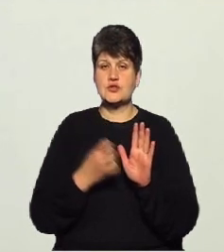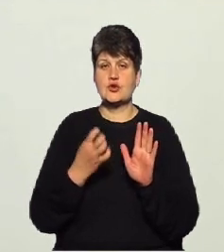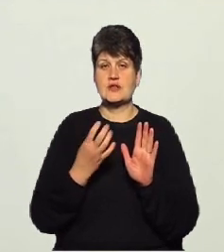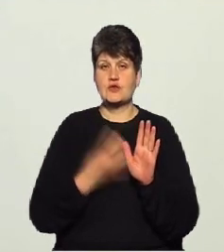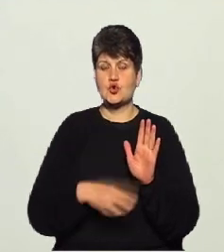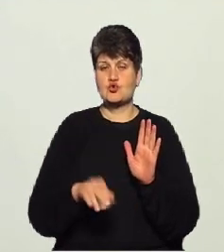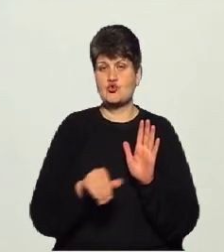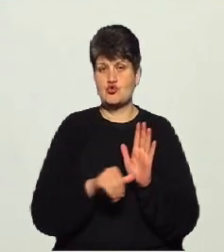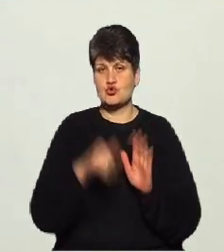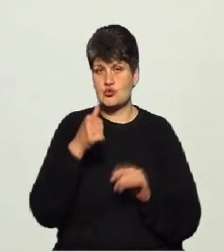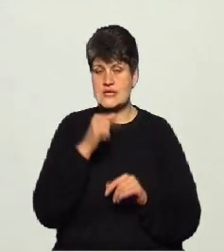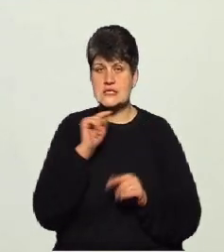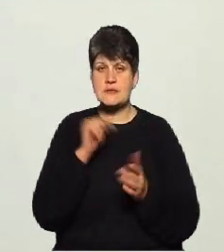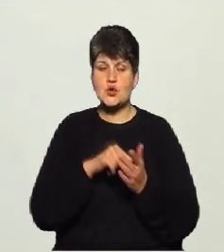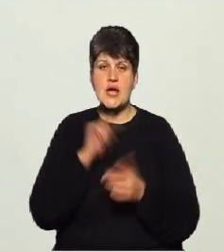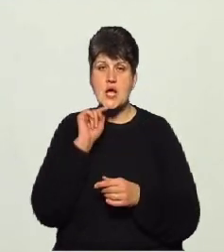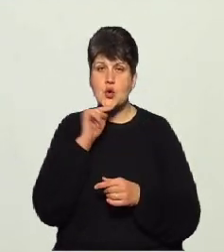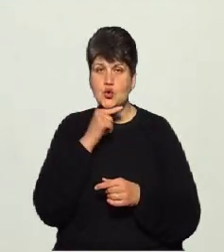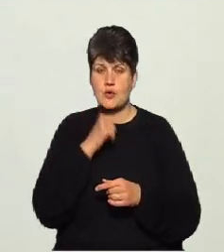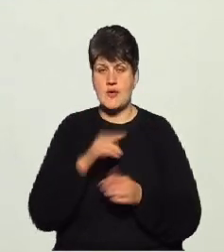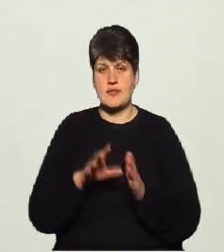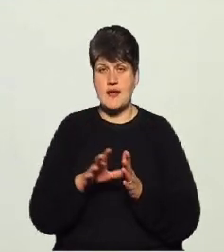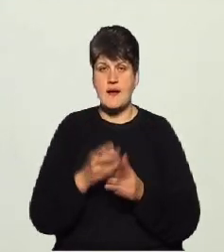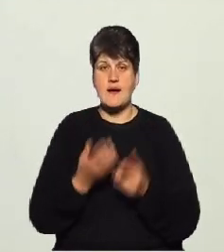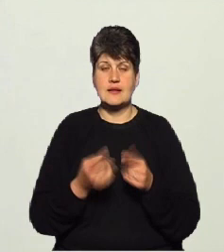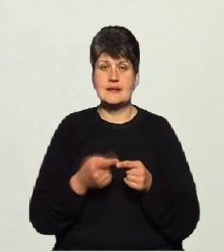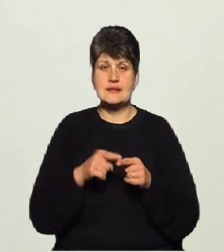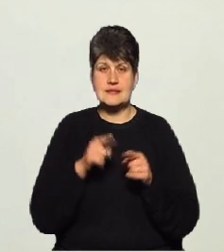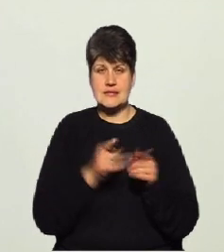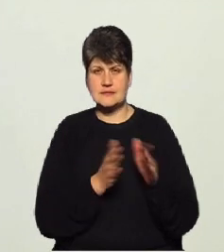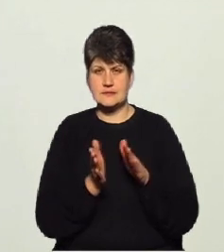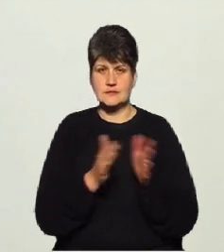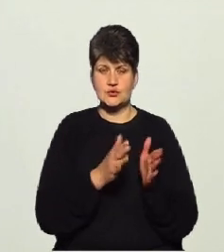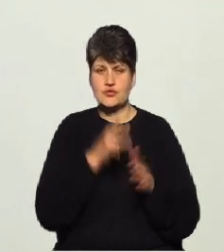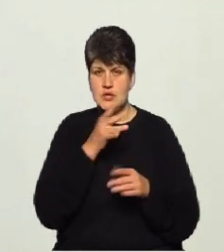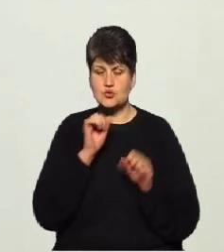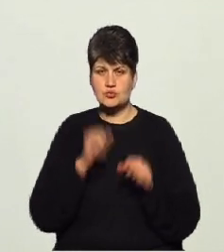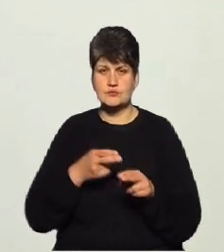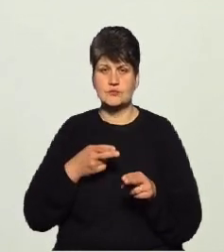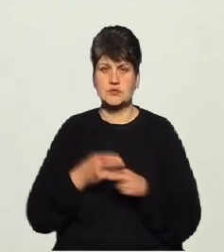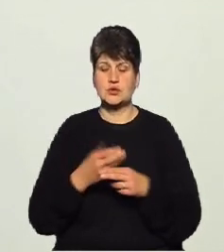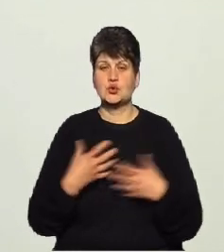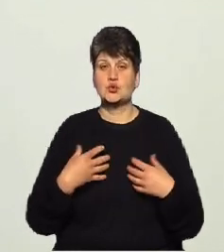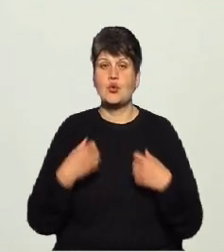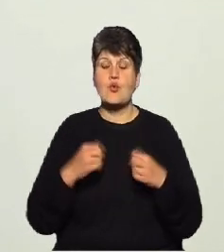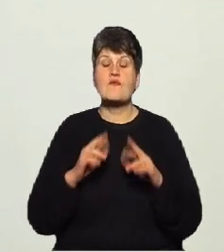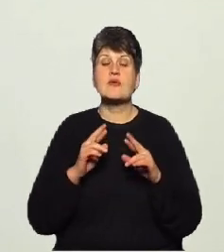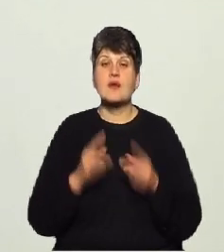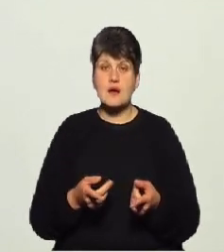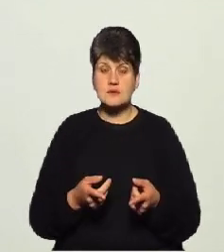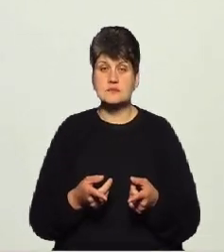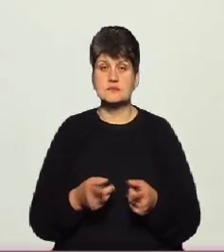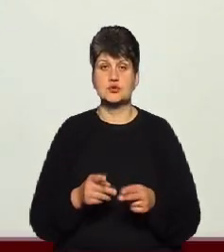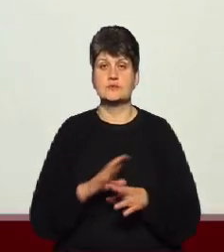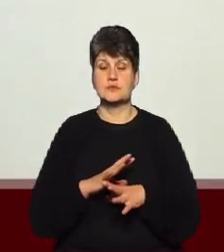економії енергії. Проте такий зсув часу може нашкодити здоров'ю. Як саме і як цьому запобігти, ми